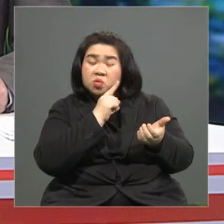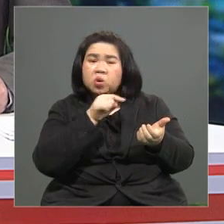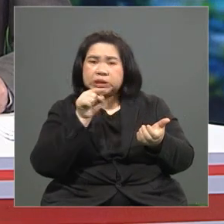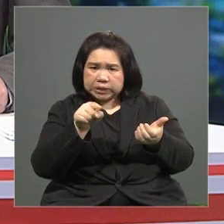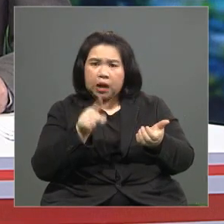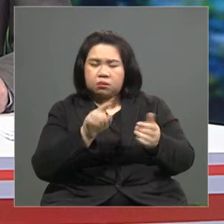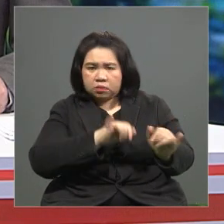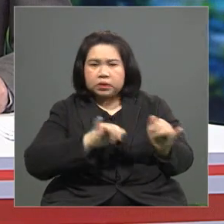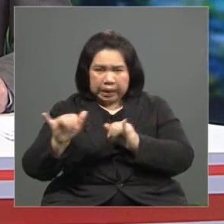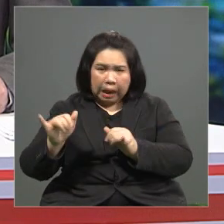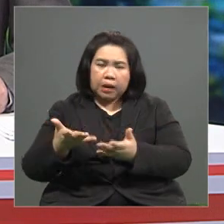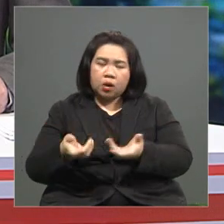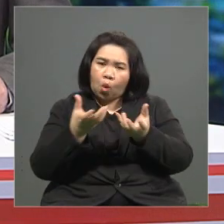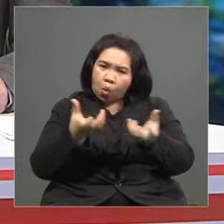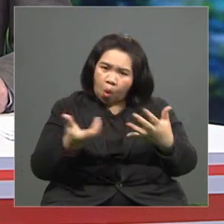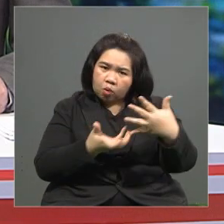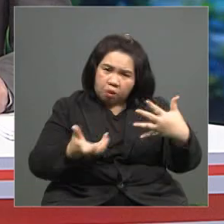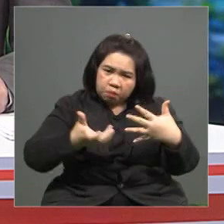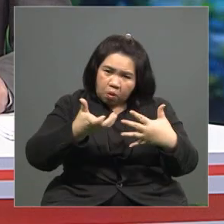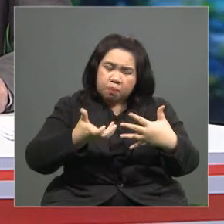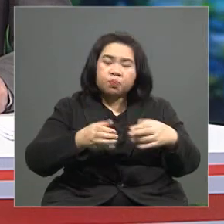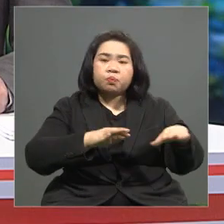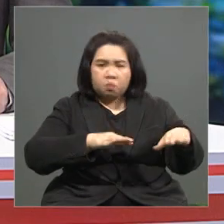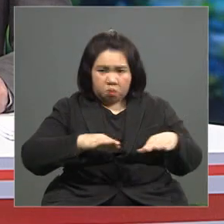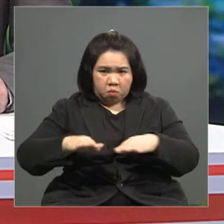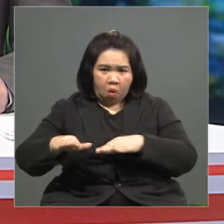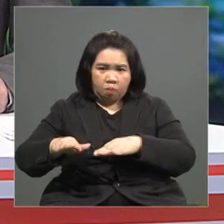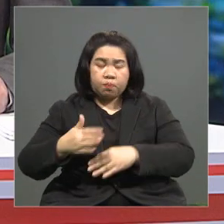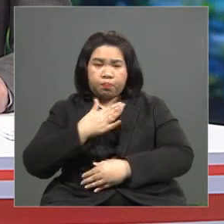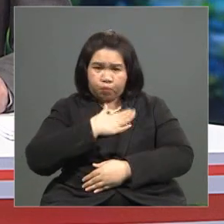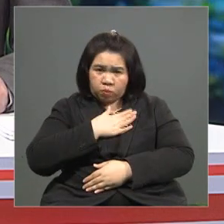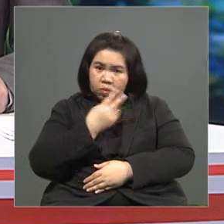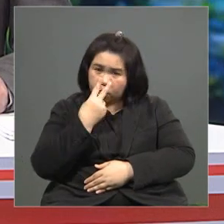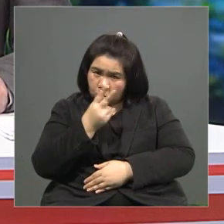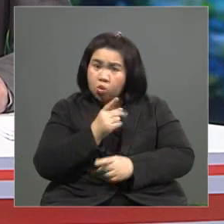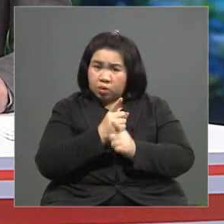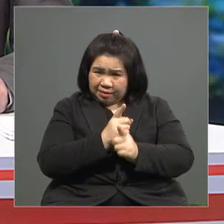ให้มีการอพยพหร ือ เตรียมพร้อมเตรียมตัวก็ลองดูนะคะเกี่ยวกับเรื่องของทำตาม